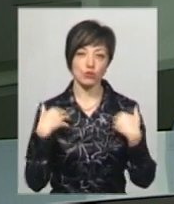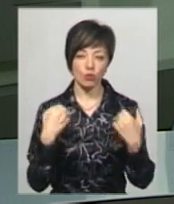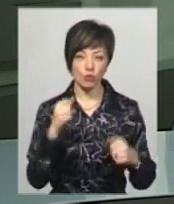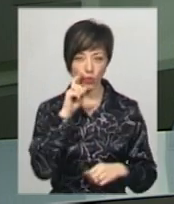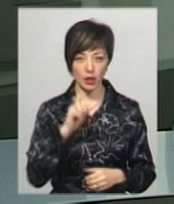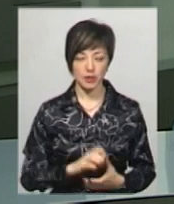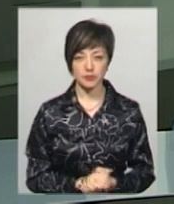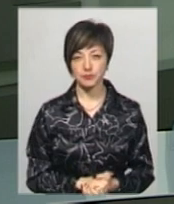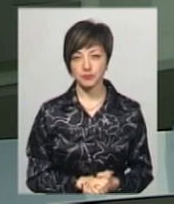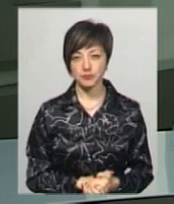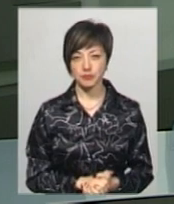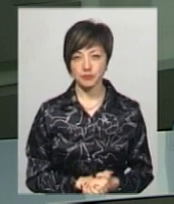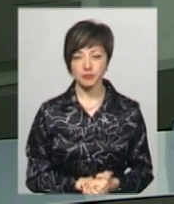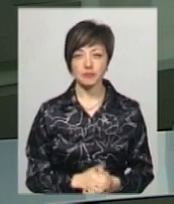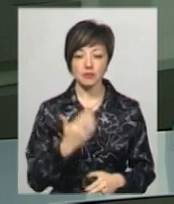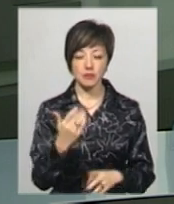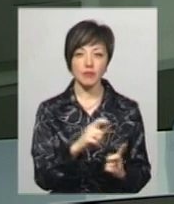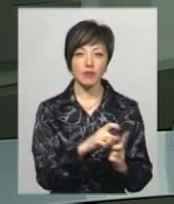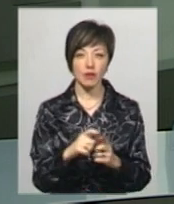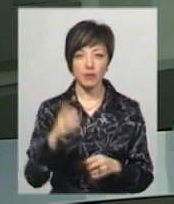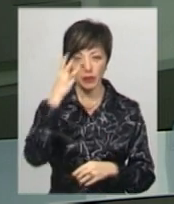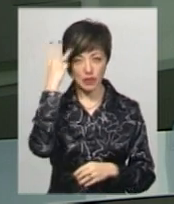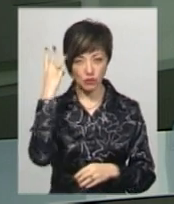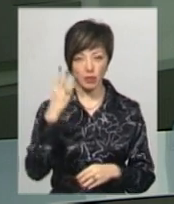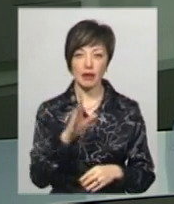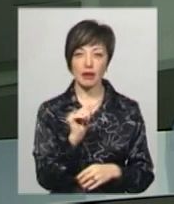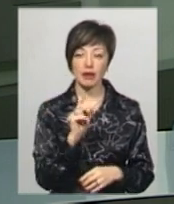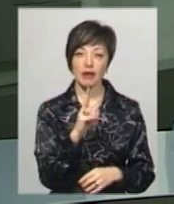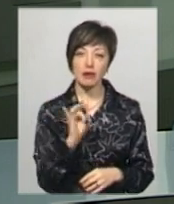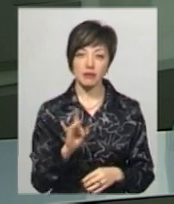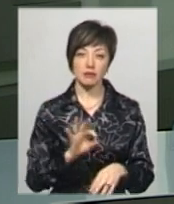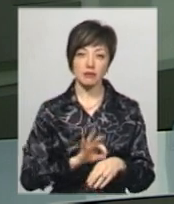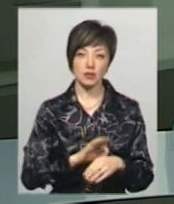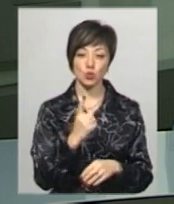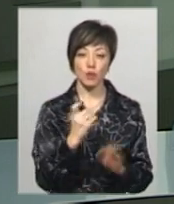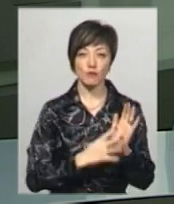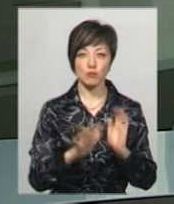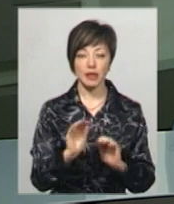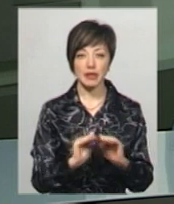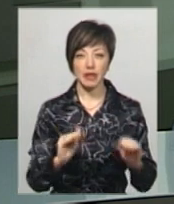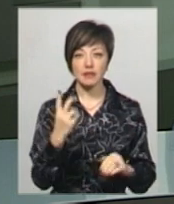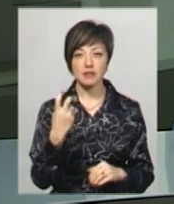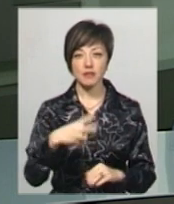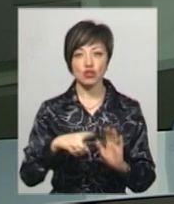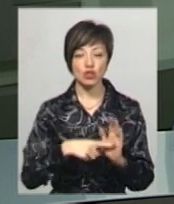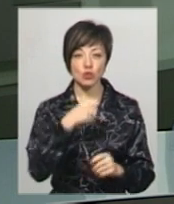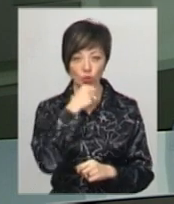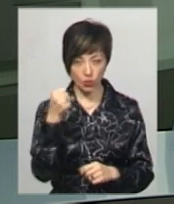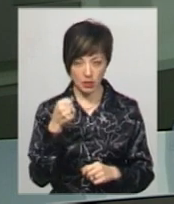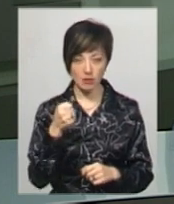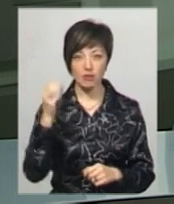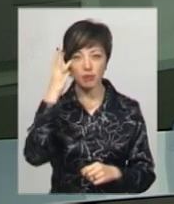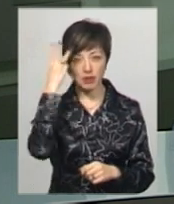здоров'я України Галина Гордєєва. За її словами, в обласному центрі на кір захворіло 195 дітей та 226 дорослих.